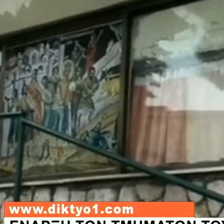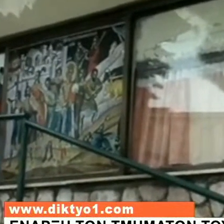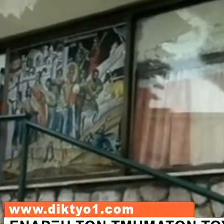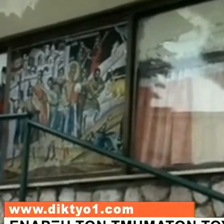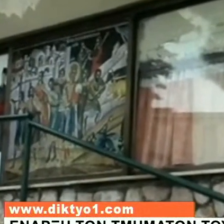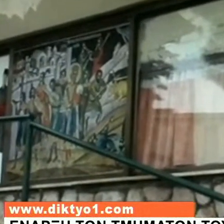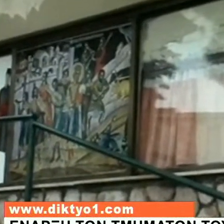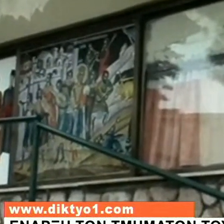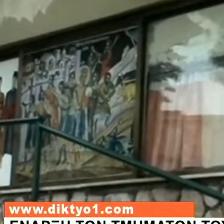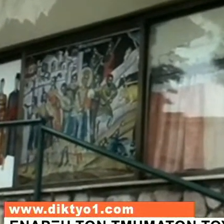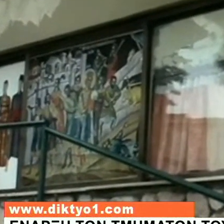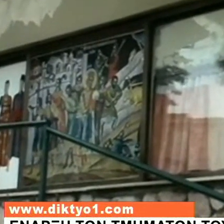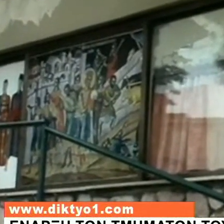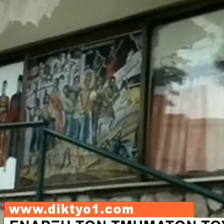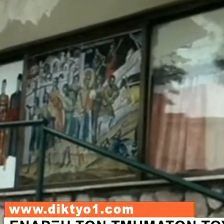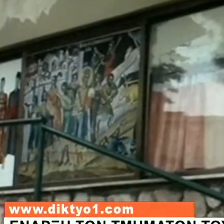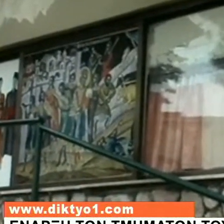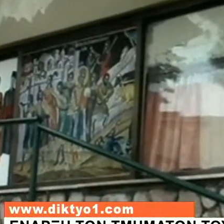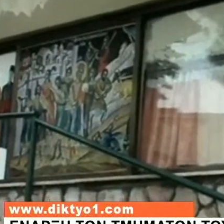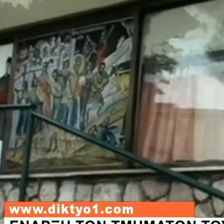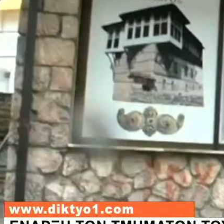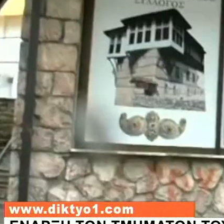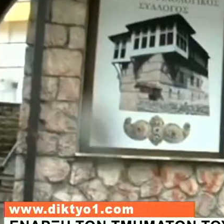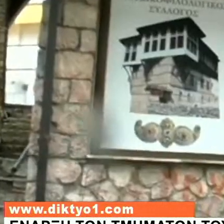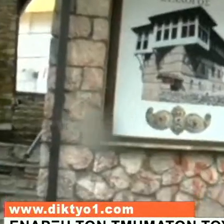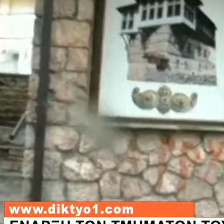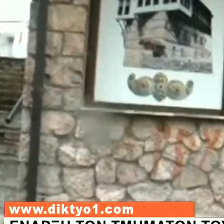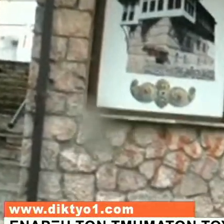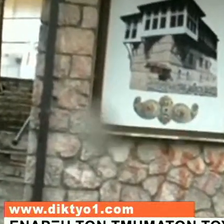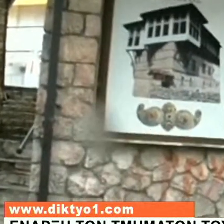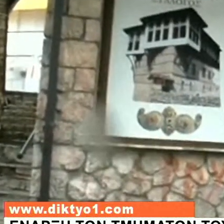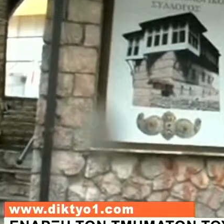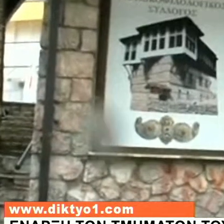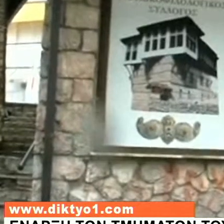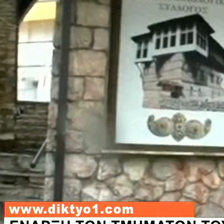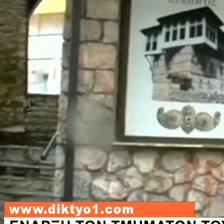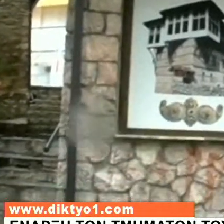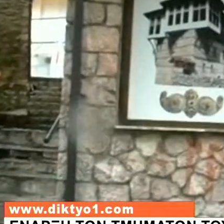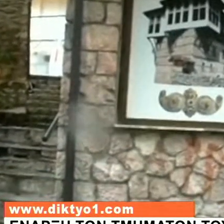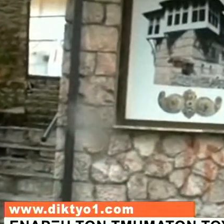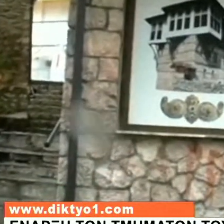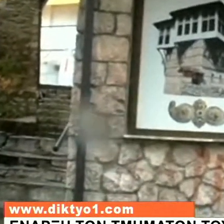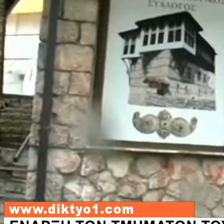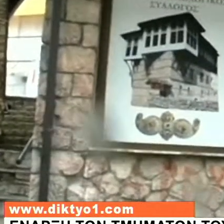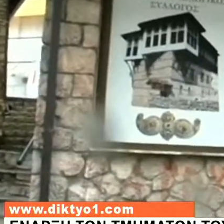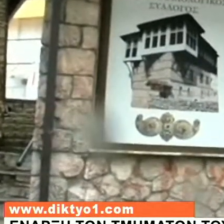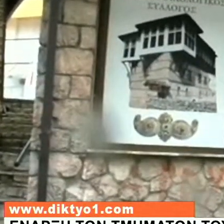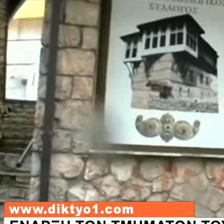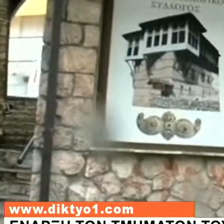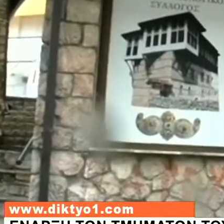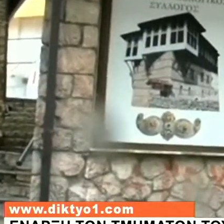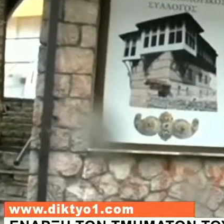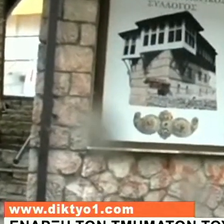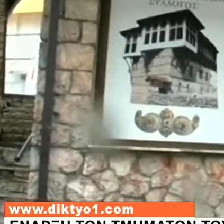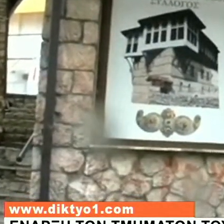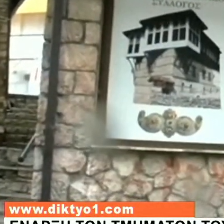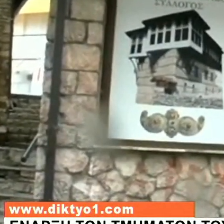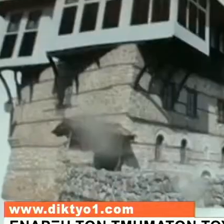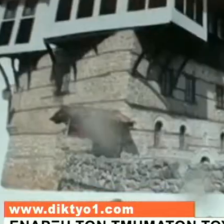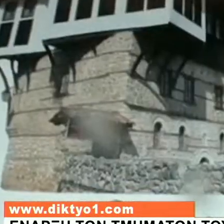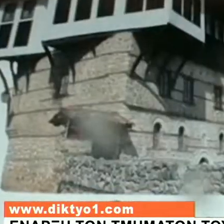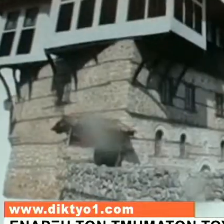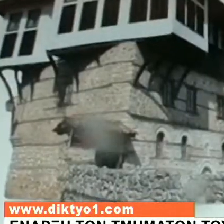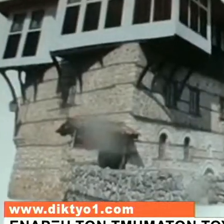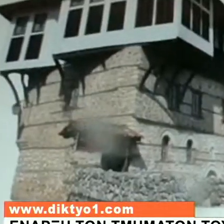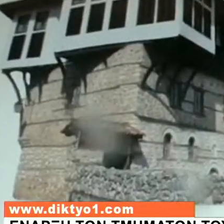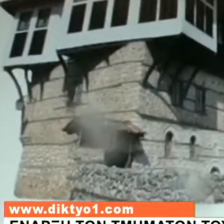Επαναλειτουργούν τα χορευτικά τμήματα του Μουσικοφιλολογικού Συλλόγου Αρμονία. Η έναρξη των τμήματων, τα οποία απευθύνονται σε μικρούς και μεγάλους,